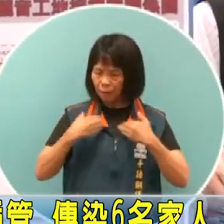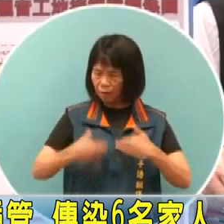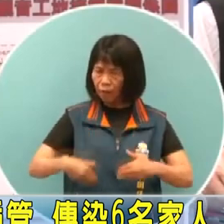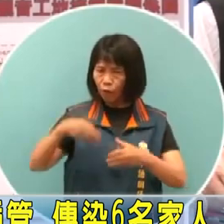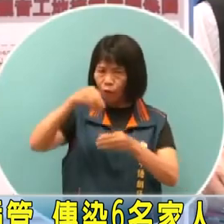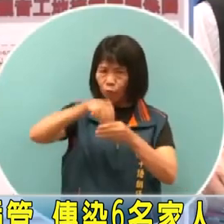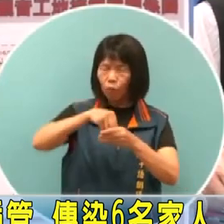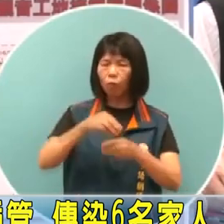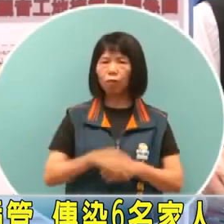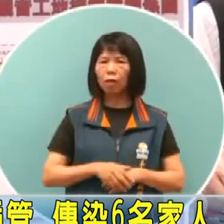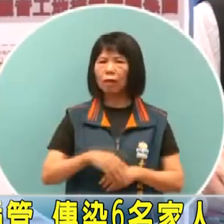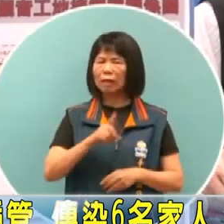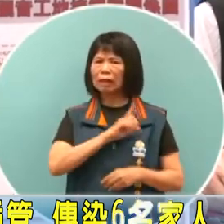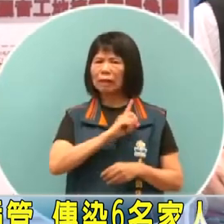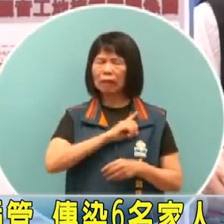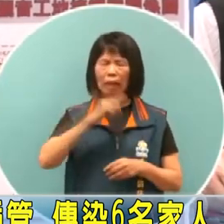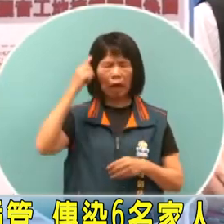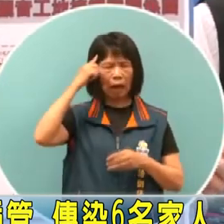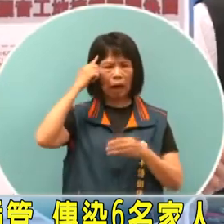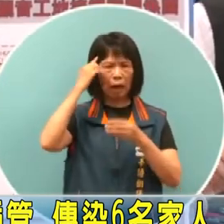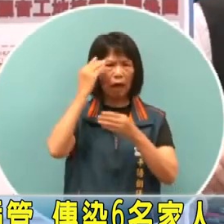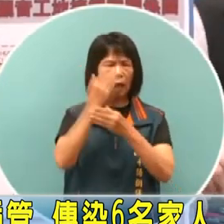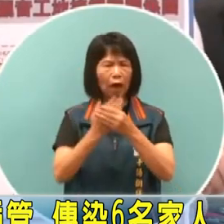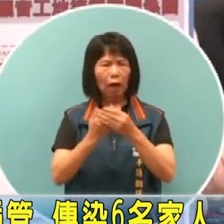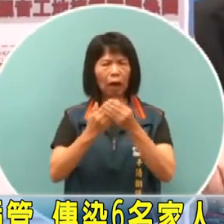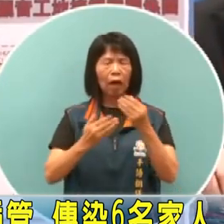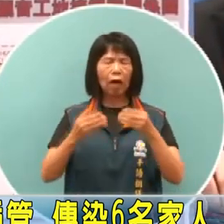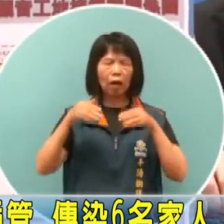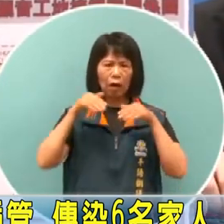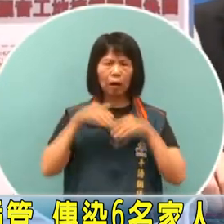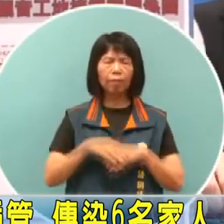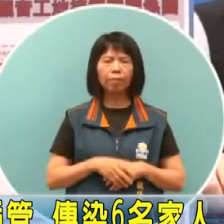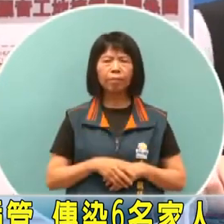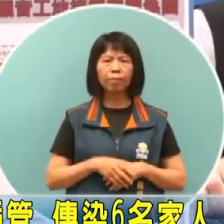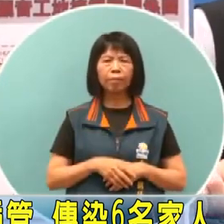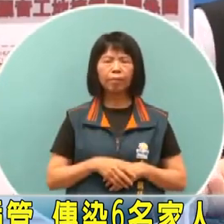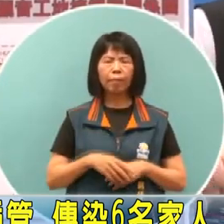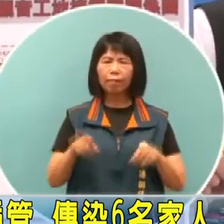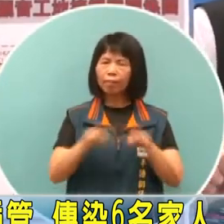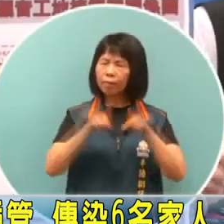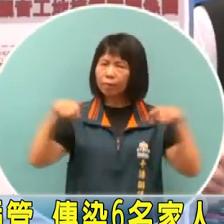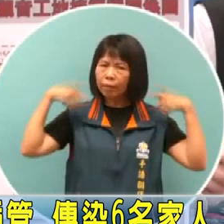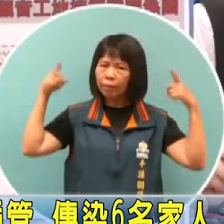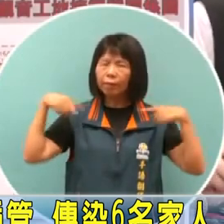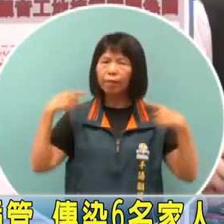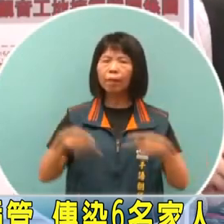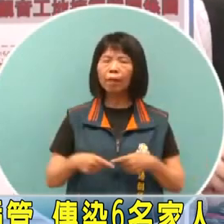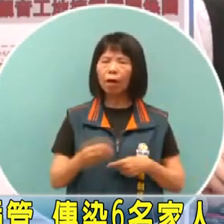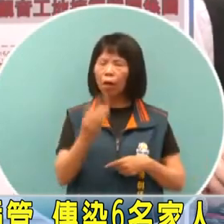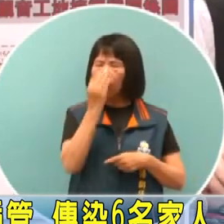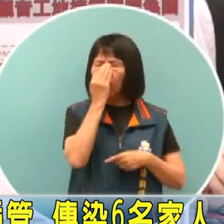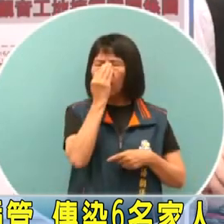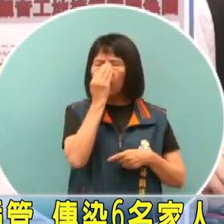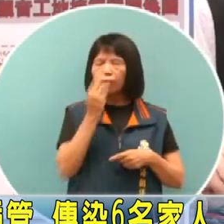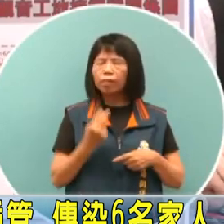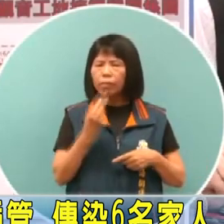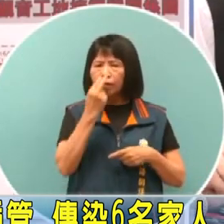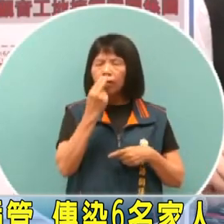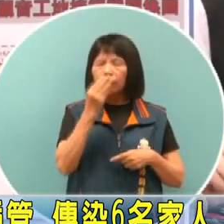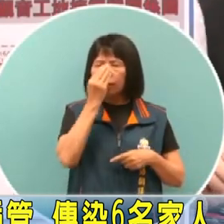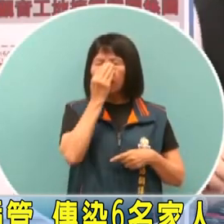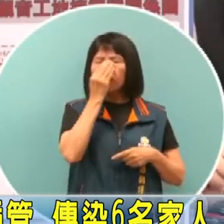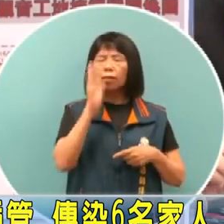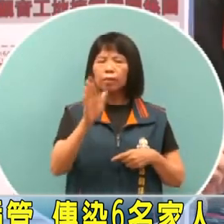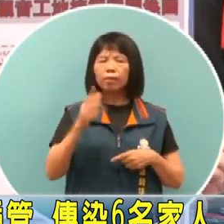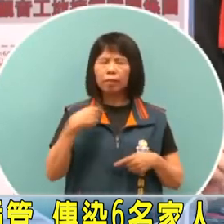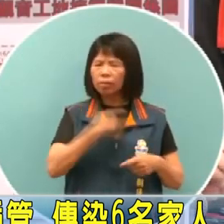身也是失智，那平常也是需要一些制氧机来供应他的氧气，所以身体状况不